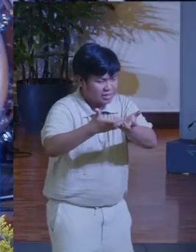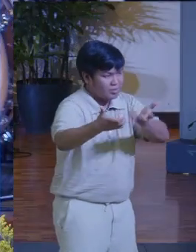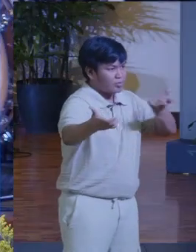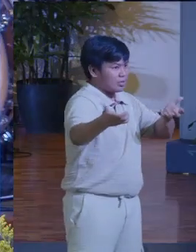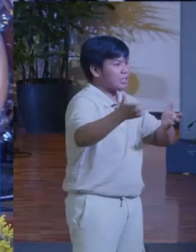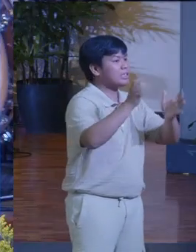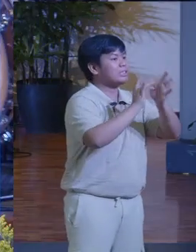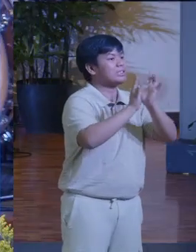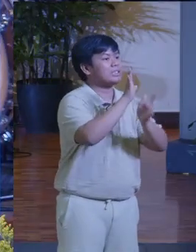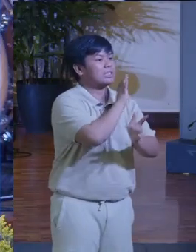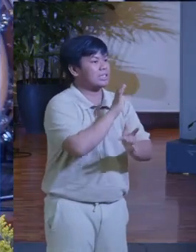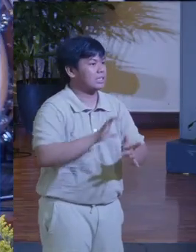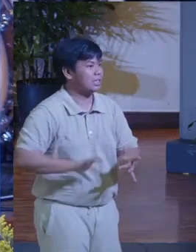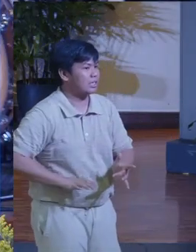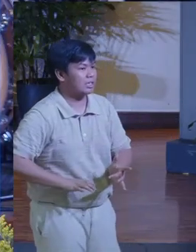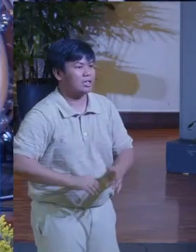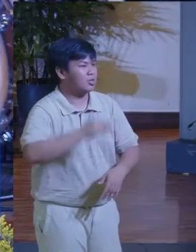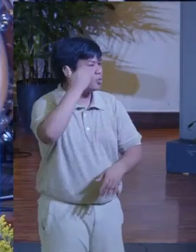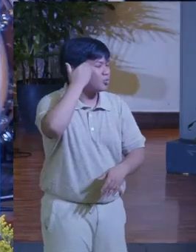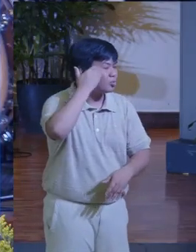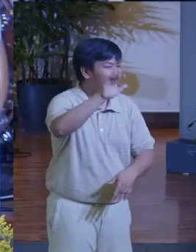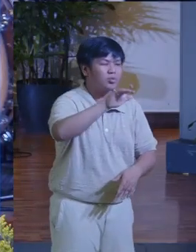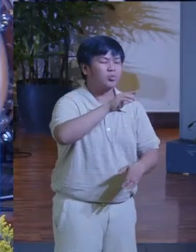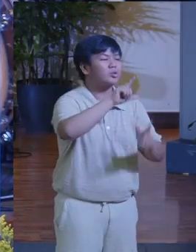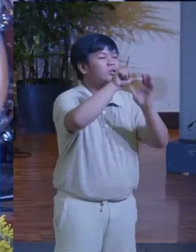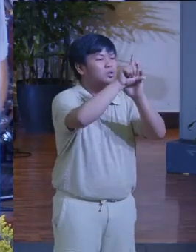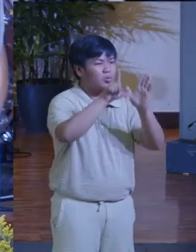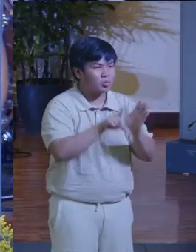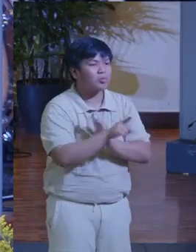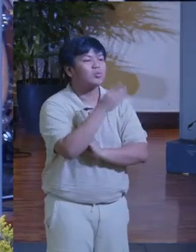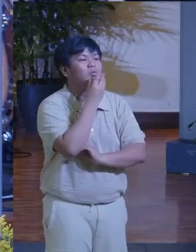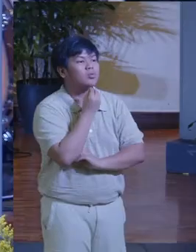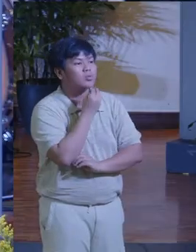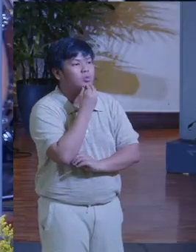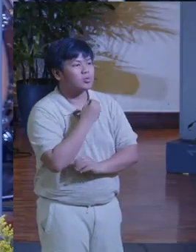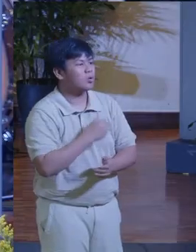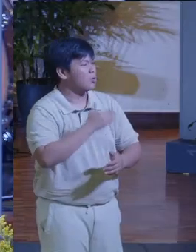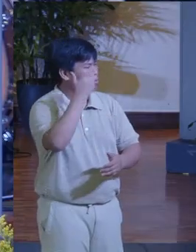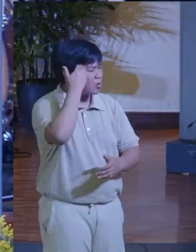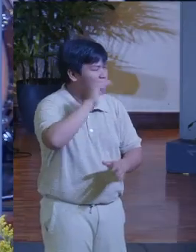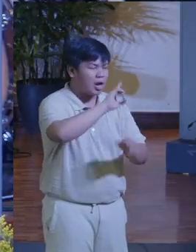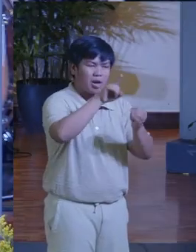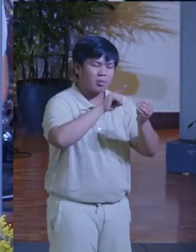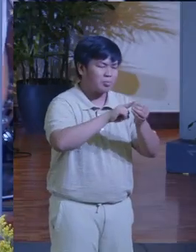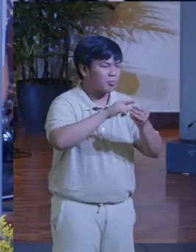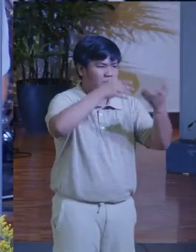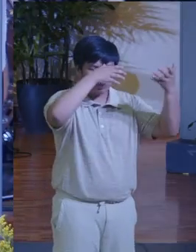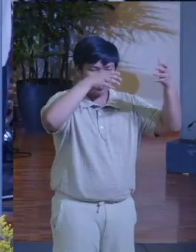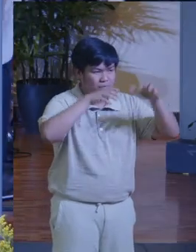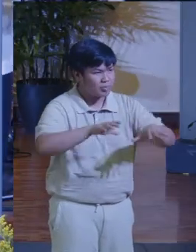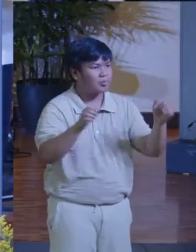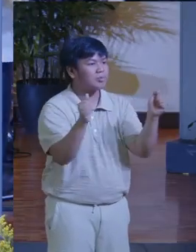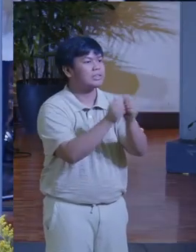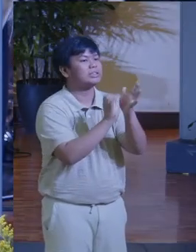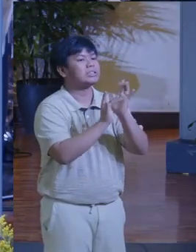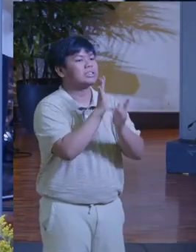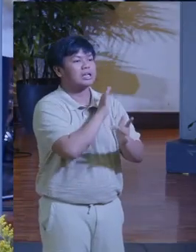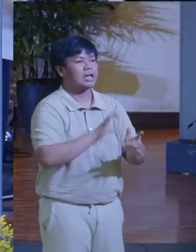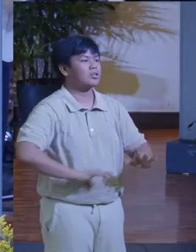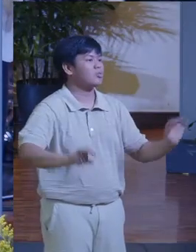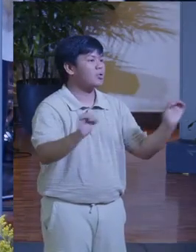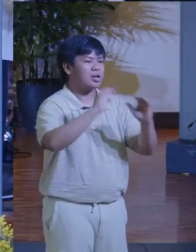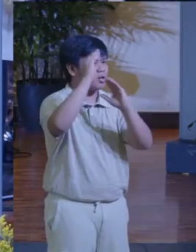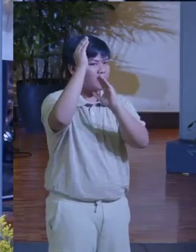Christ, alienated from the commonwealth of Israel, and strangers to the covenants of promise, having no hope and without God in the